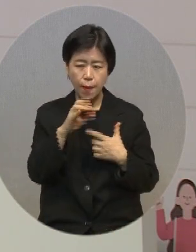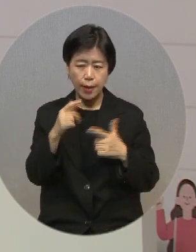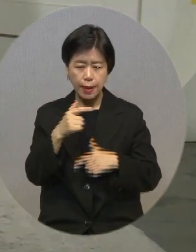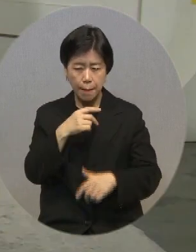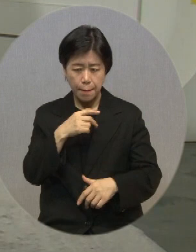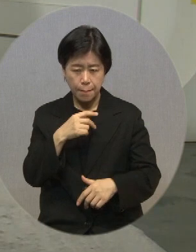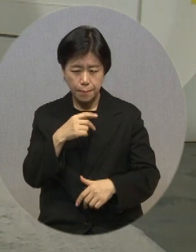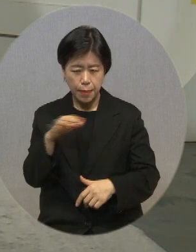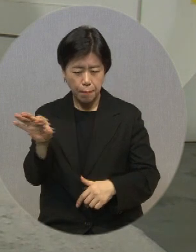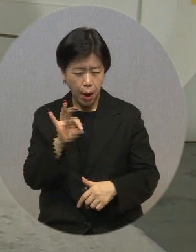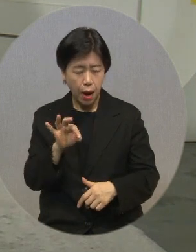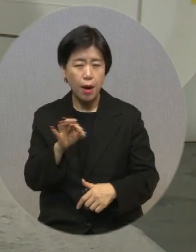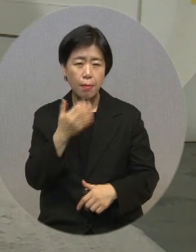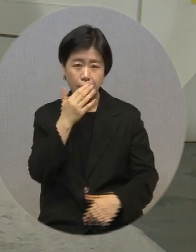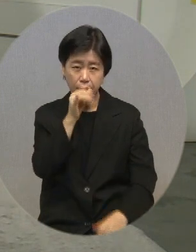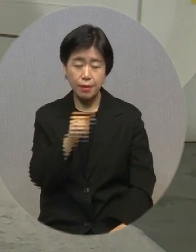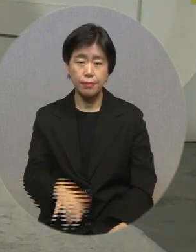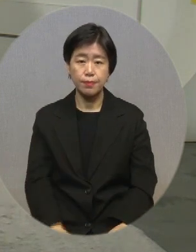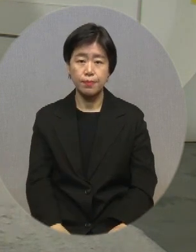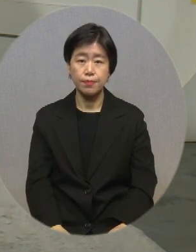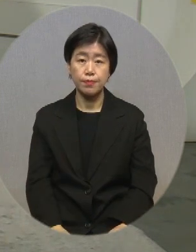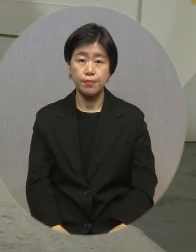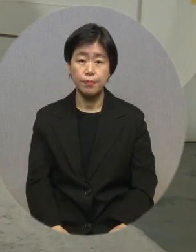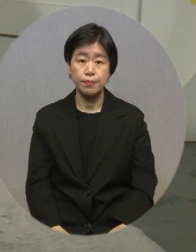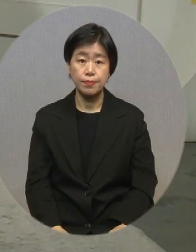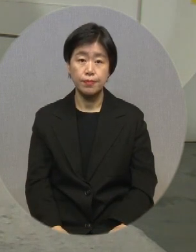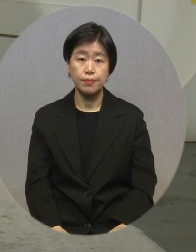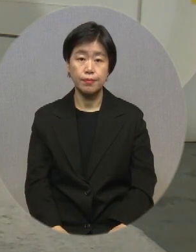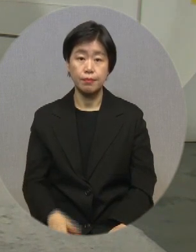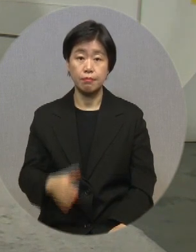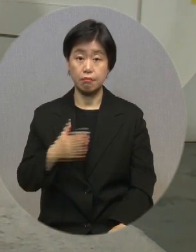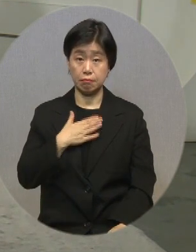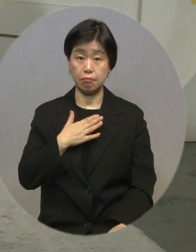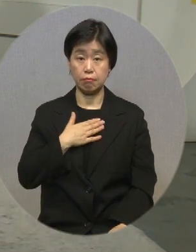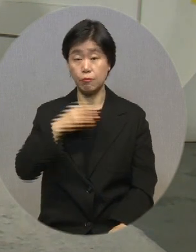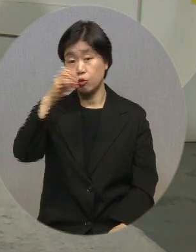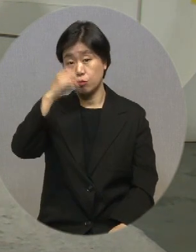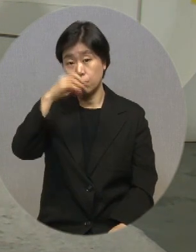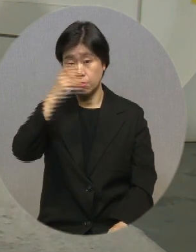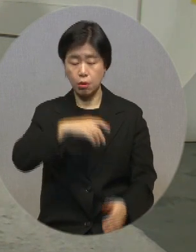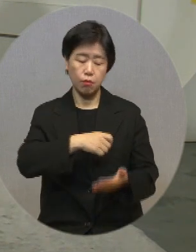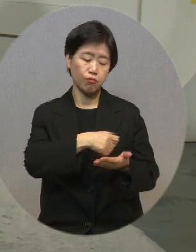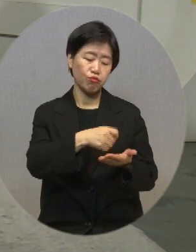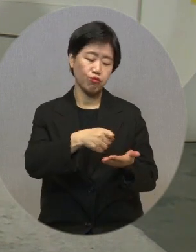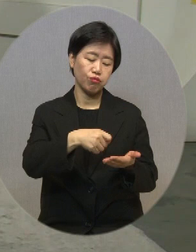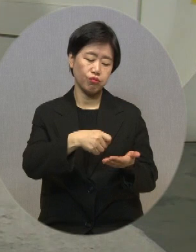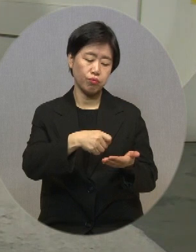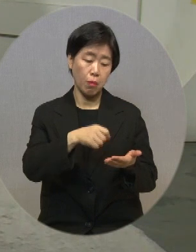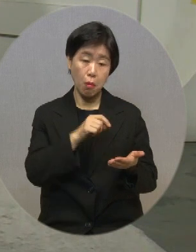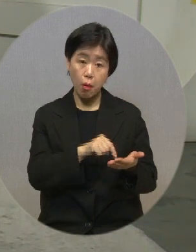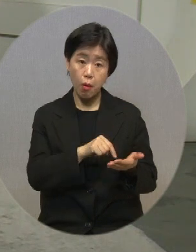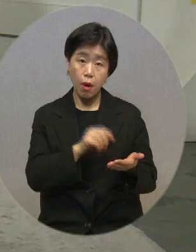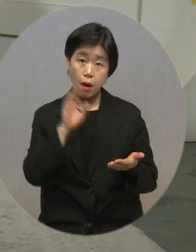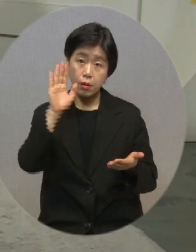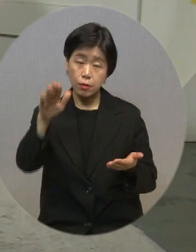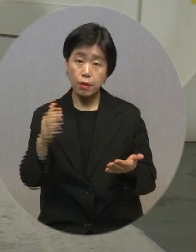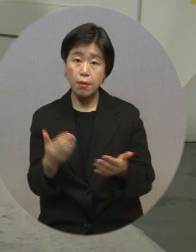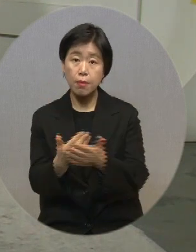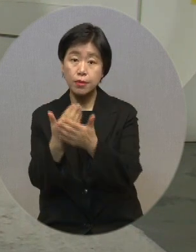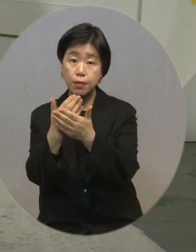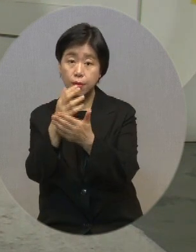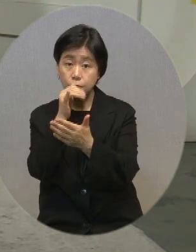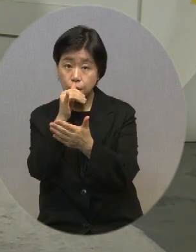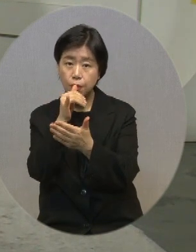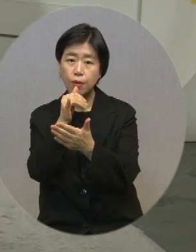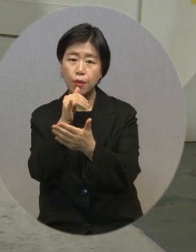했어요. 그러니까 내가 쓴 몇 글자 낙서가 네. 이 문학을 발전시키고 개그를 융성하게